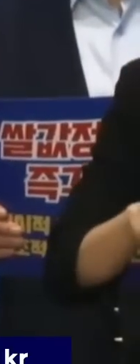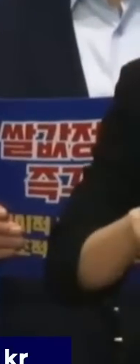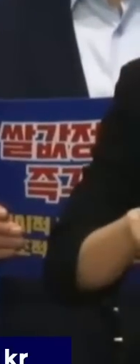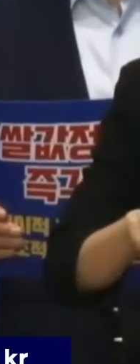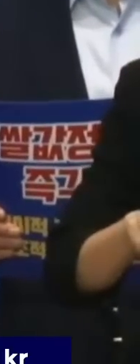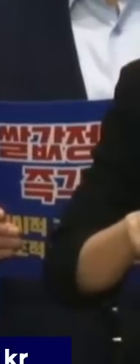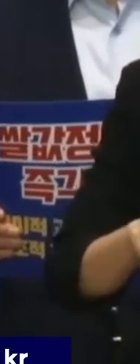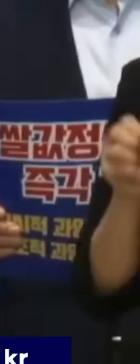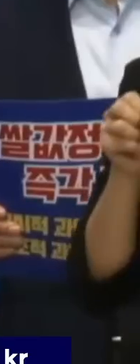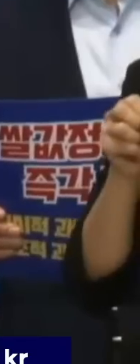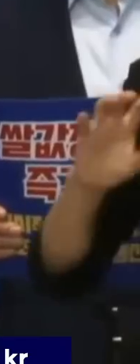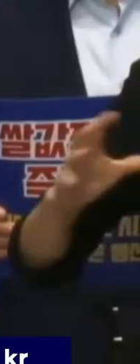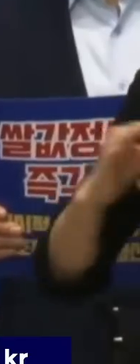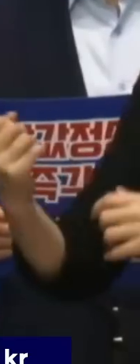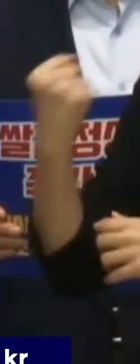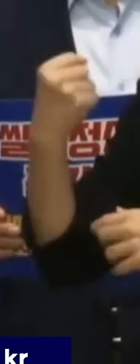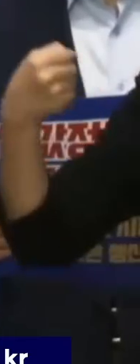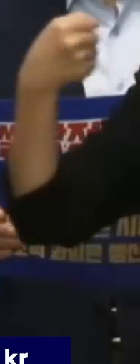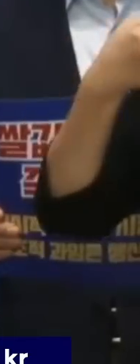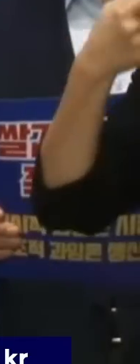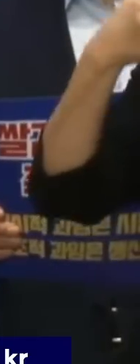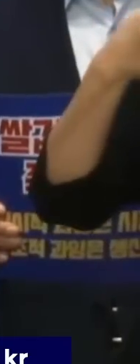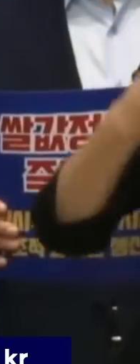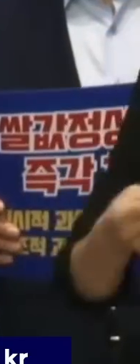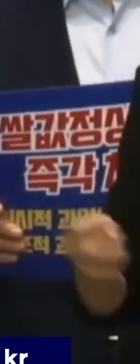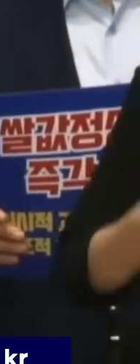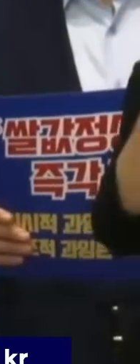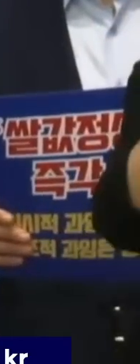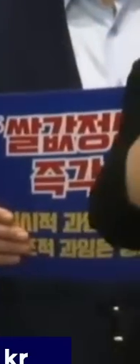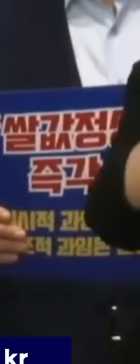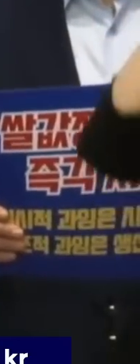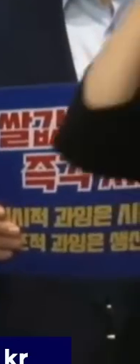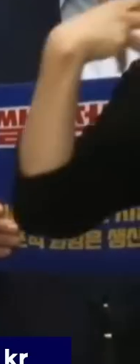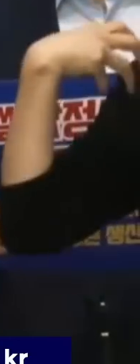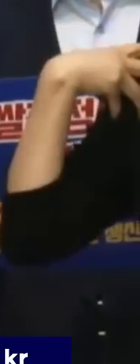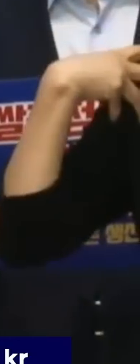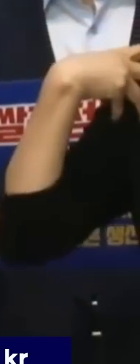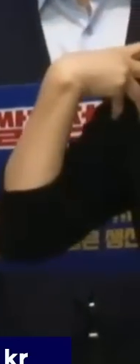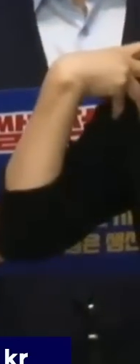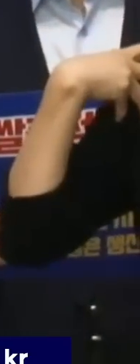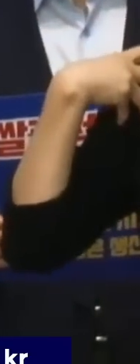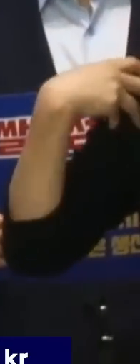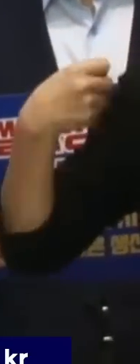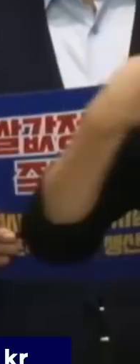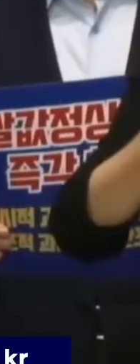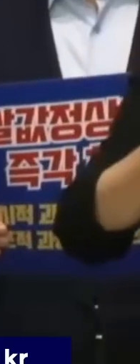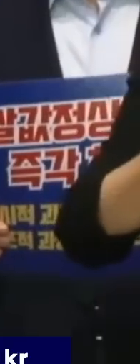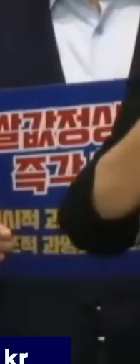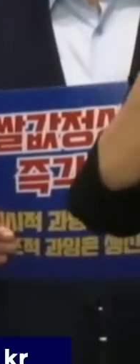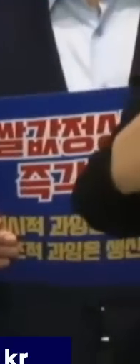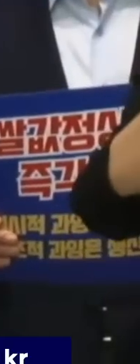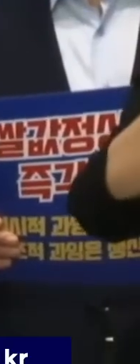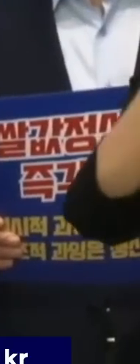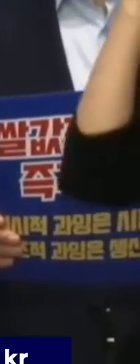반대하는 여당과의 싸움, 둘째는 쌀값 정상화에 반대하는 재정 당국과의 싸움, 셋째는